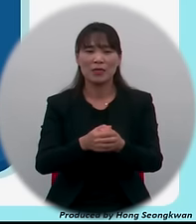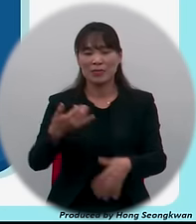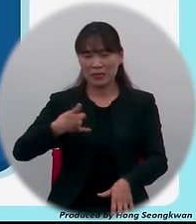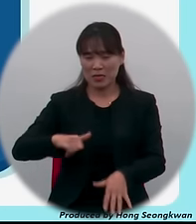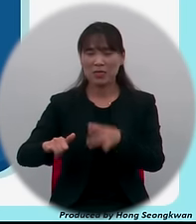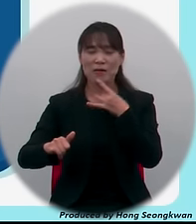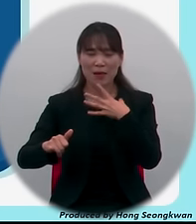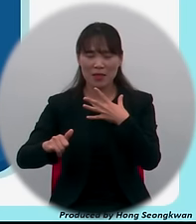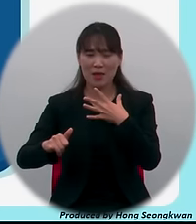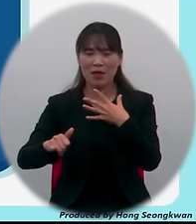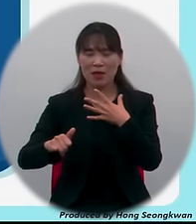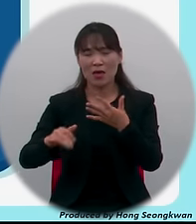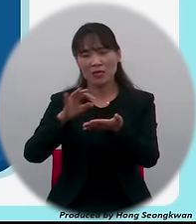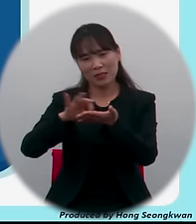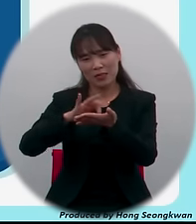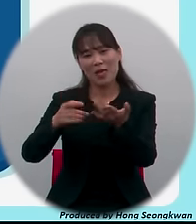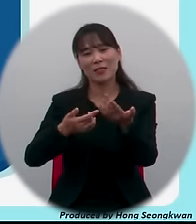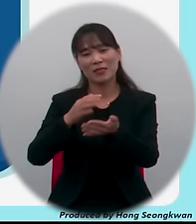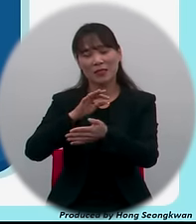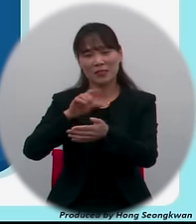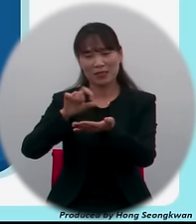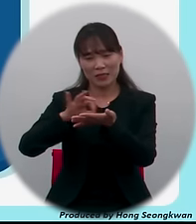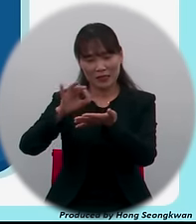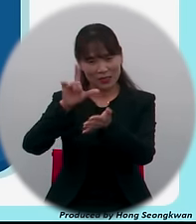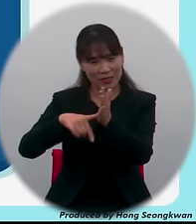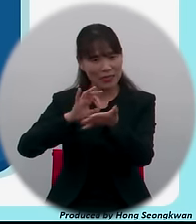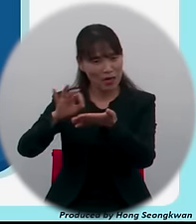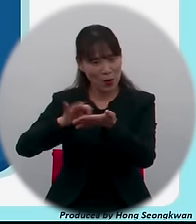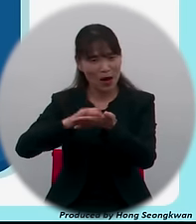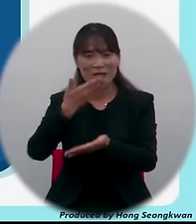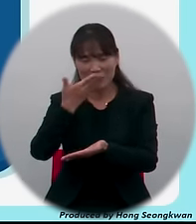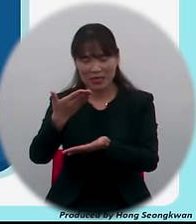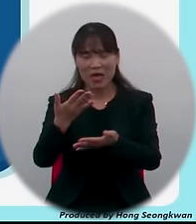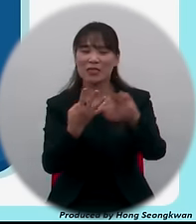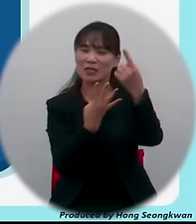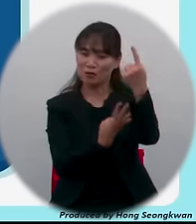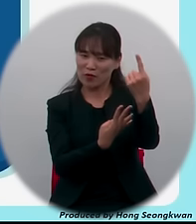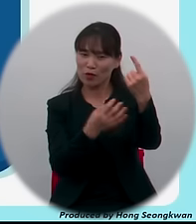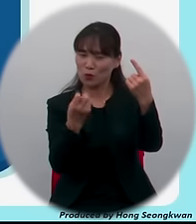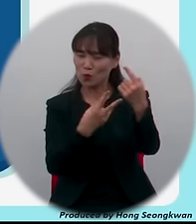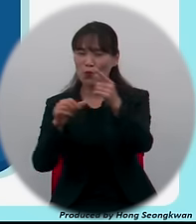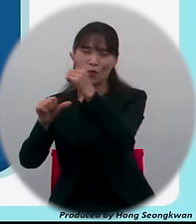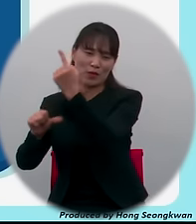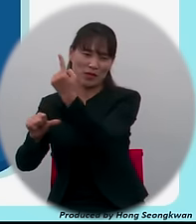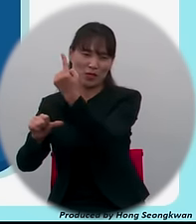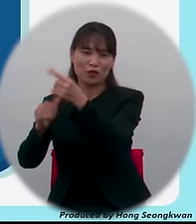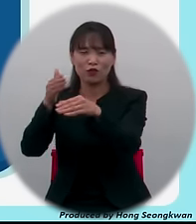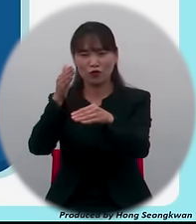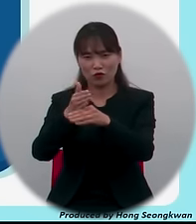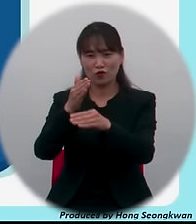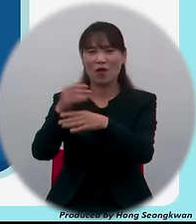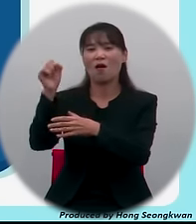시간을 아이들만의 가용 시간이라고 얘기할 때 그 가용 시간 중에 1이나 1